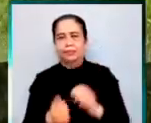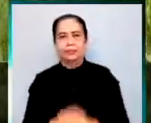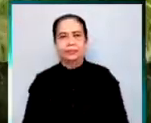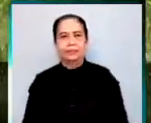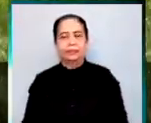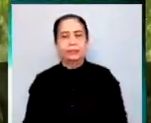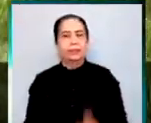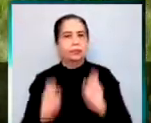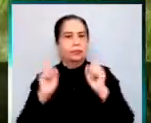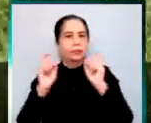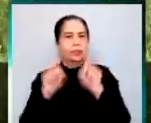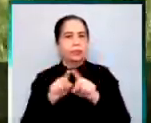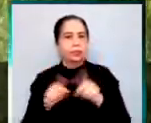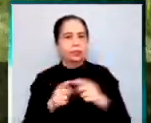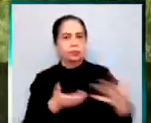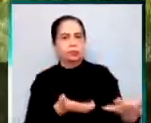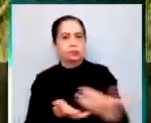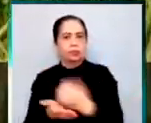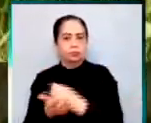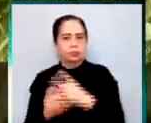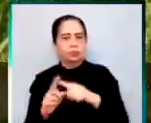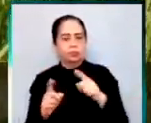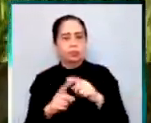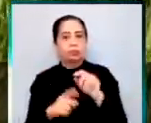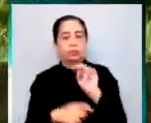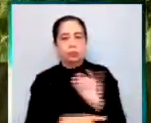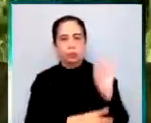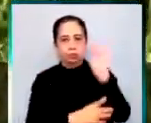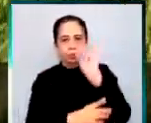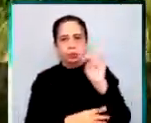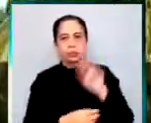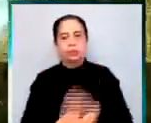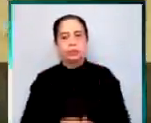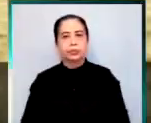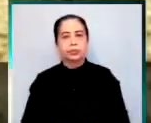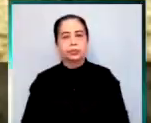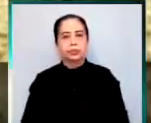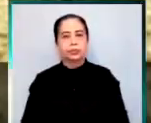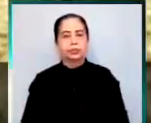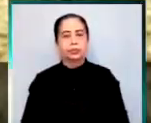Minamadali na rin ang pag-aani sa Bintar, Ilocos Norte.